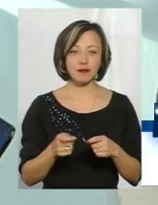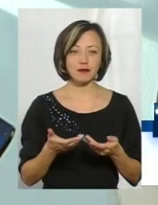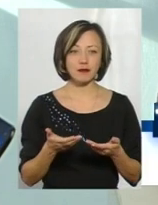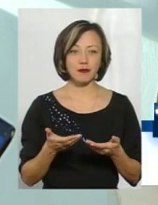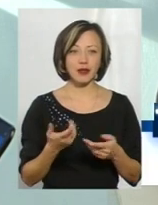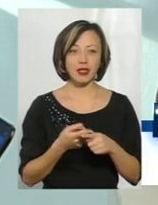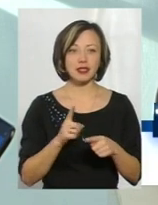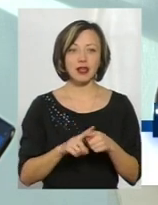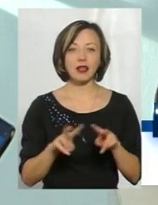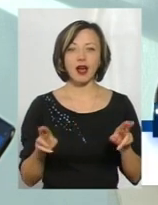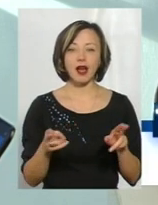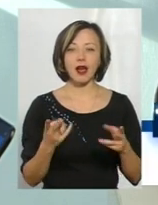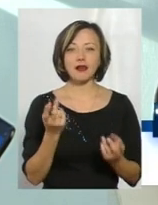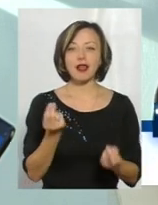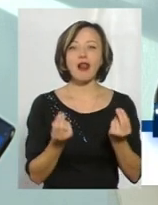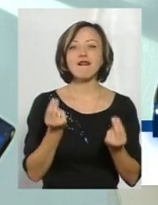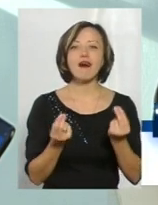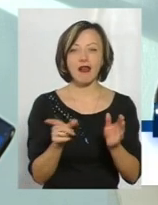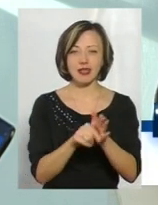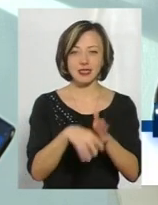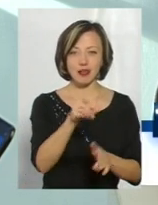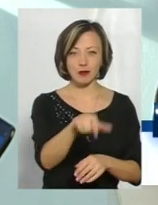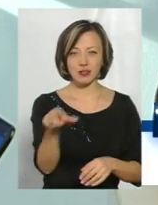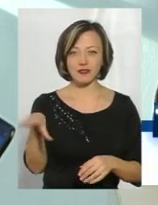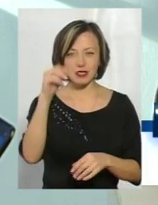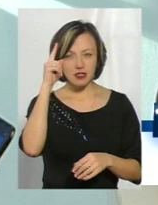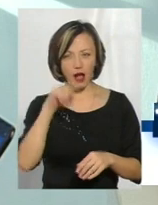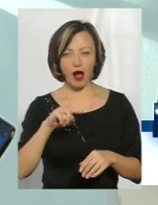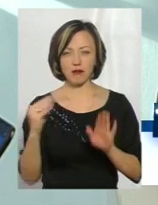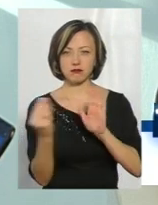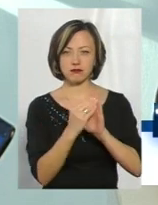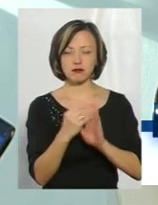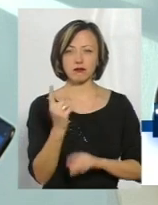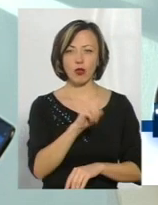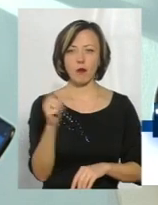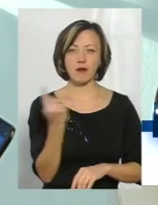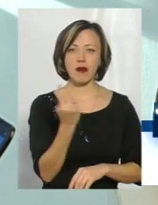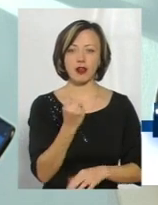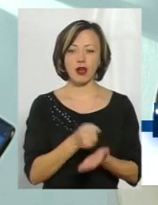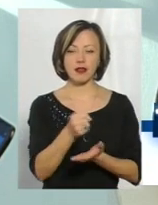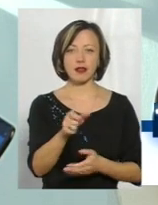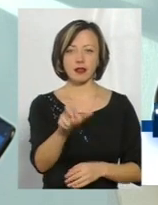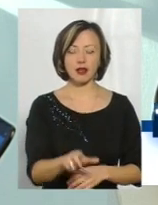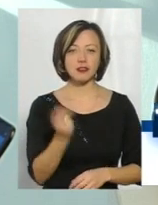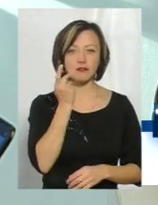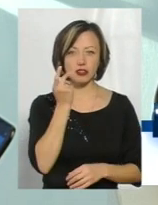таке загравання з виборцями. Тобто, ну, всі знають, вони ставлять першим кандидатів, ну, зазвичай, коли така схема використовується,